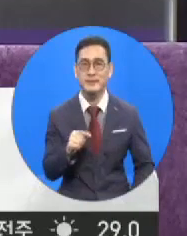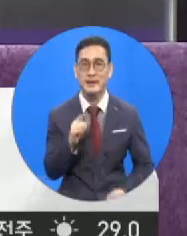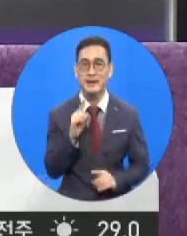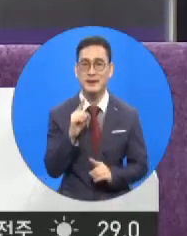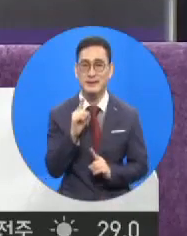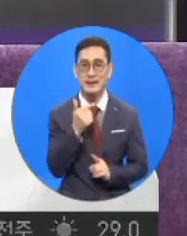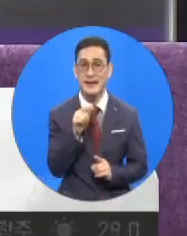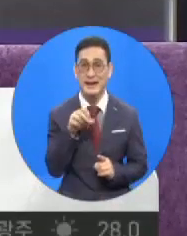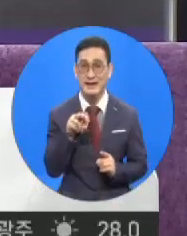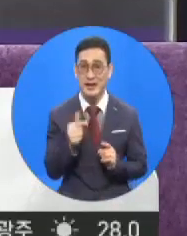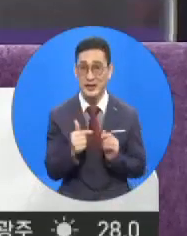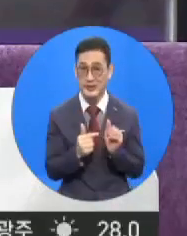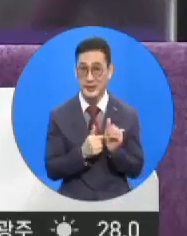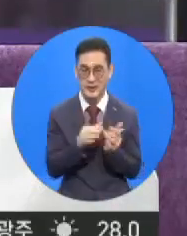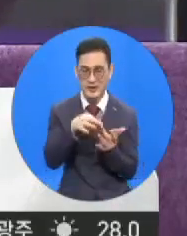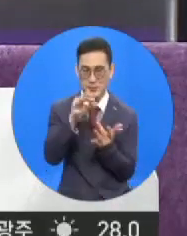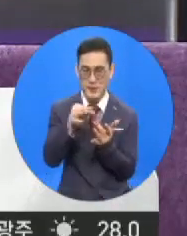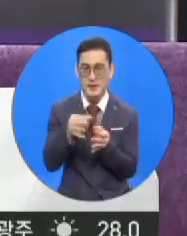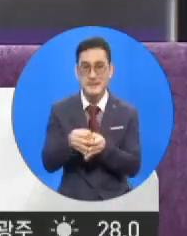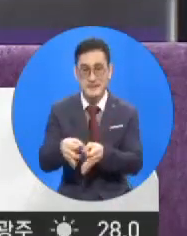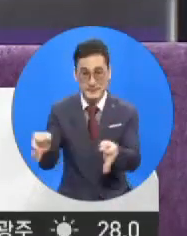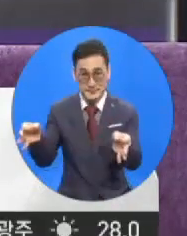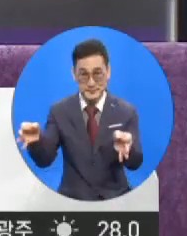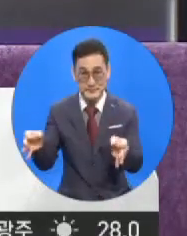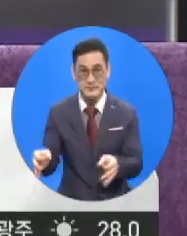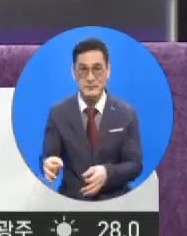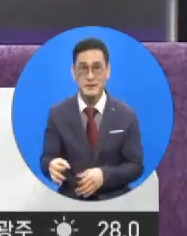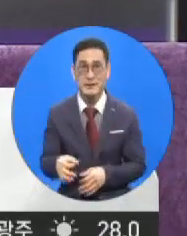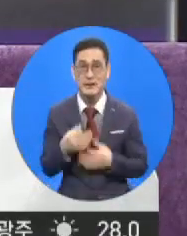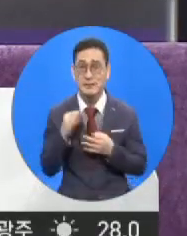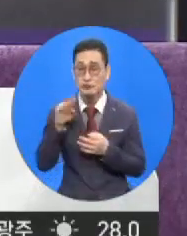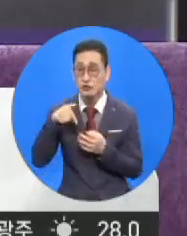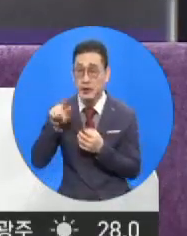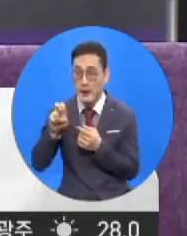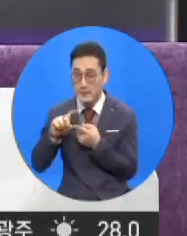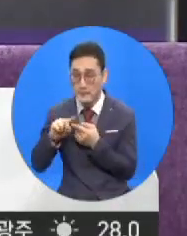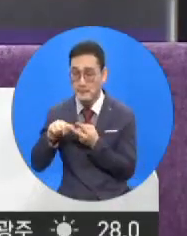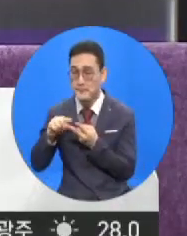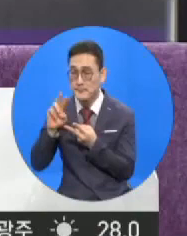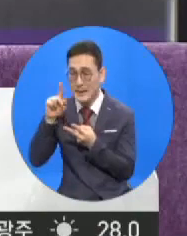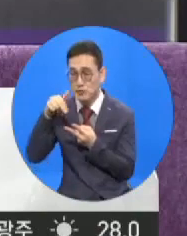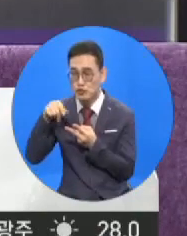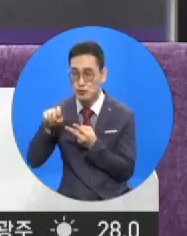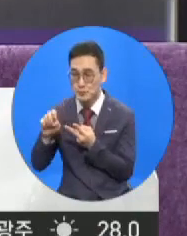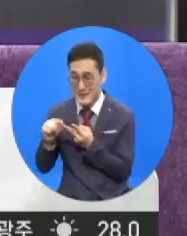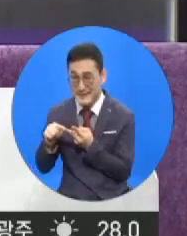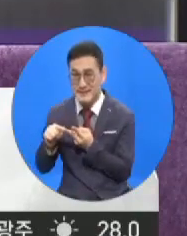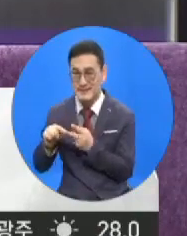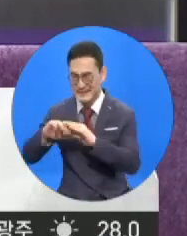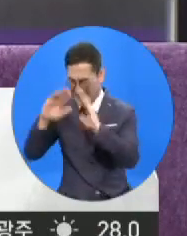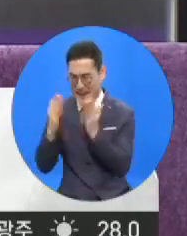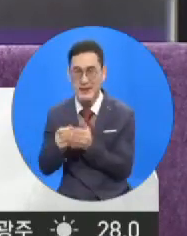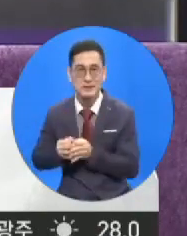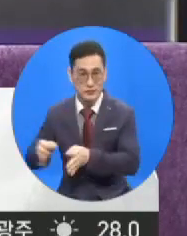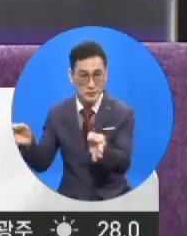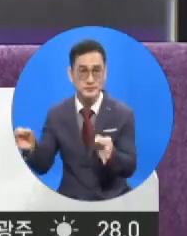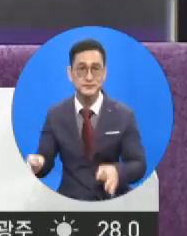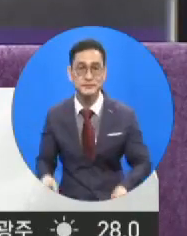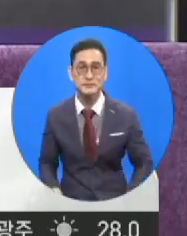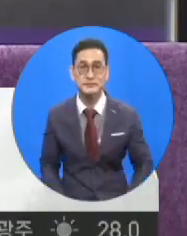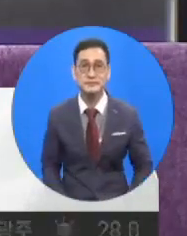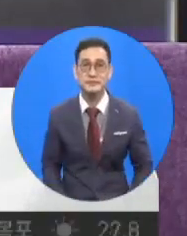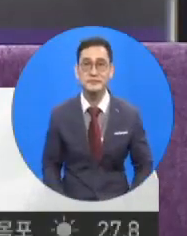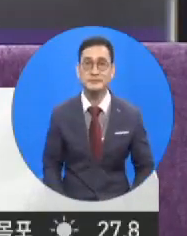이낙연 대표는 선별지급 쪽이었고 김부겸 그리고 박주민 후보는 보편지급 쪽이었는데 그땐 크게 쟁점이